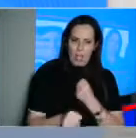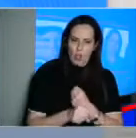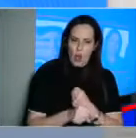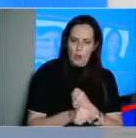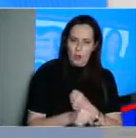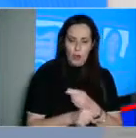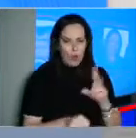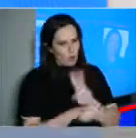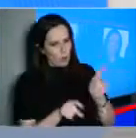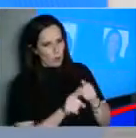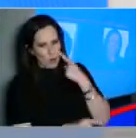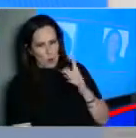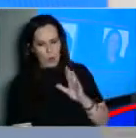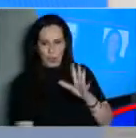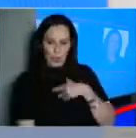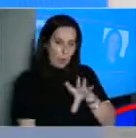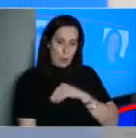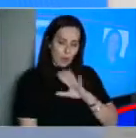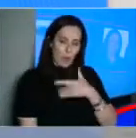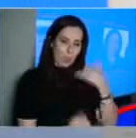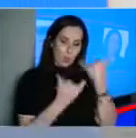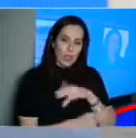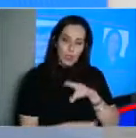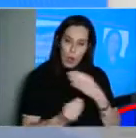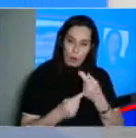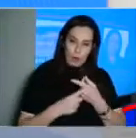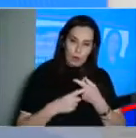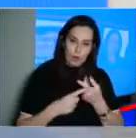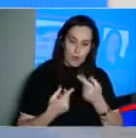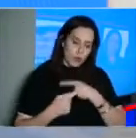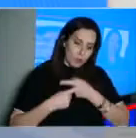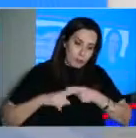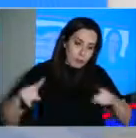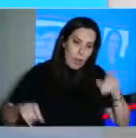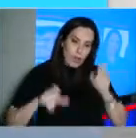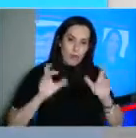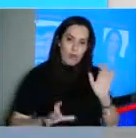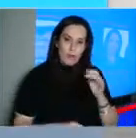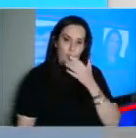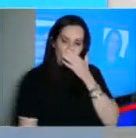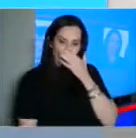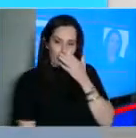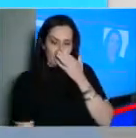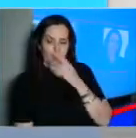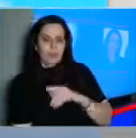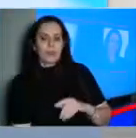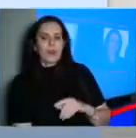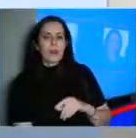לא שמרנית כמו שאת מציירת. לפחות אני לא מסכים, יכול להיות שאני טועה. לא, יש הרבה גוונים לשחור. בדיוק, יותר מ-50. סגול זה השחור